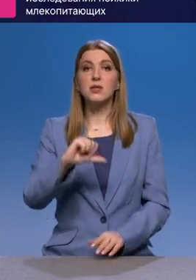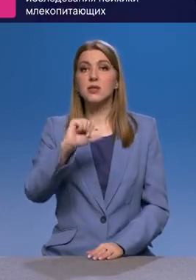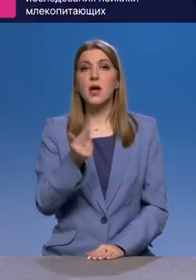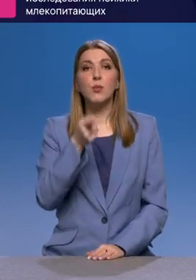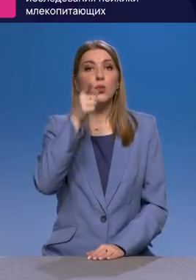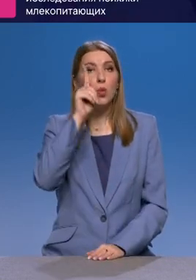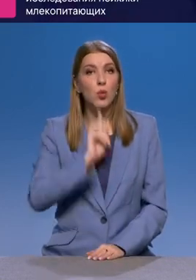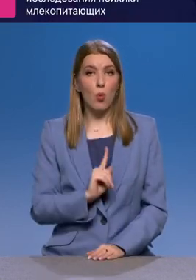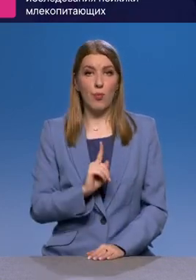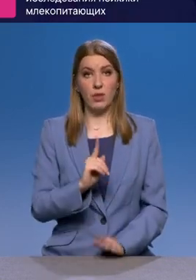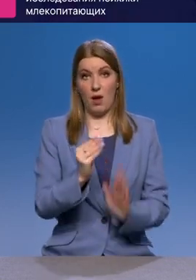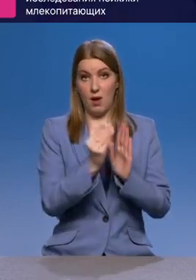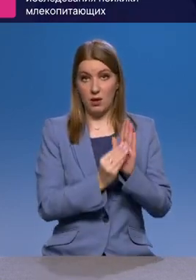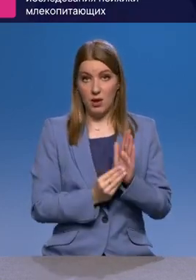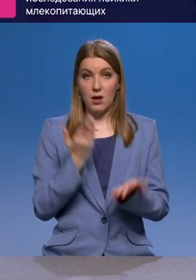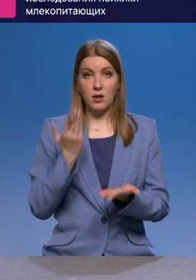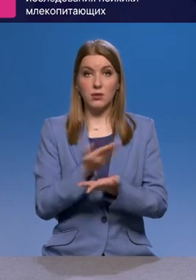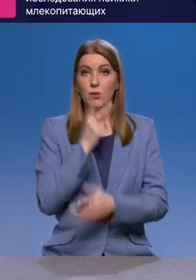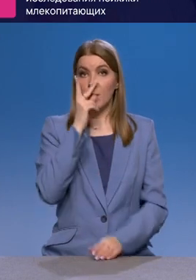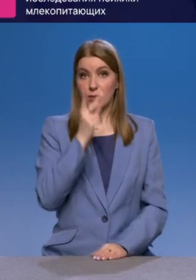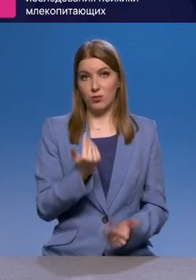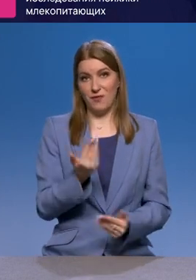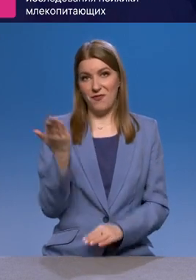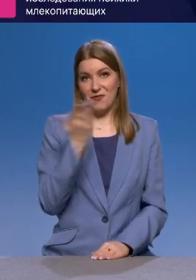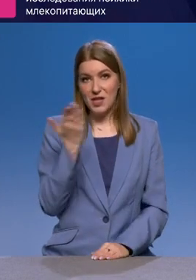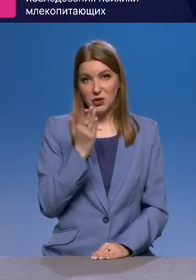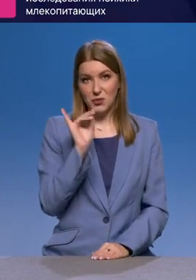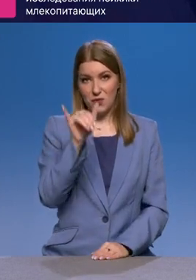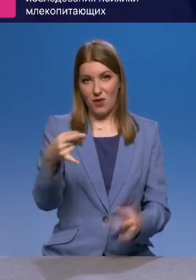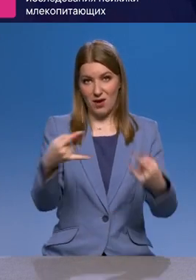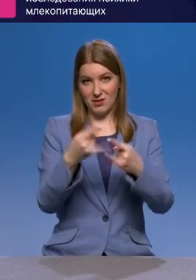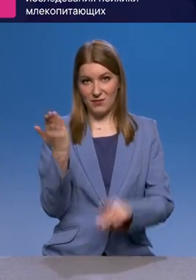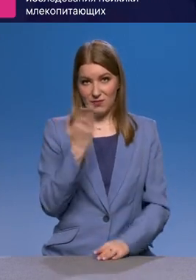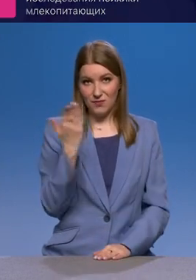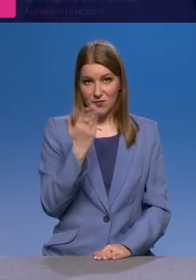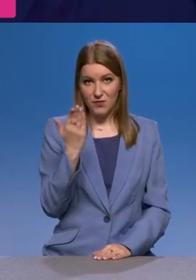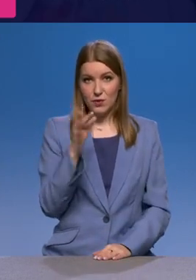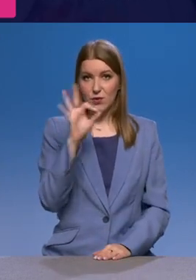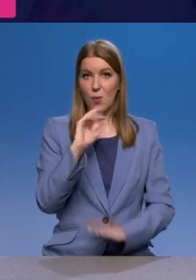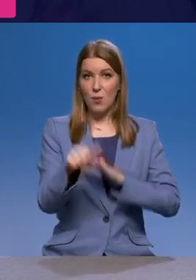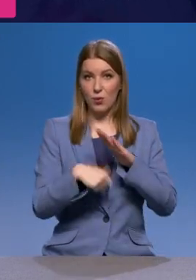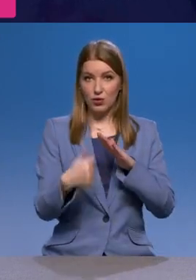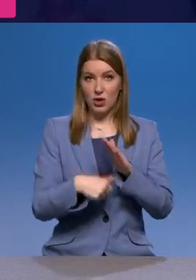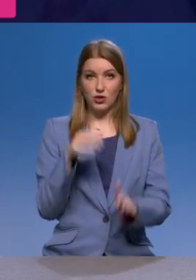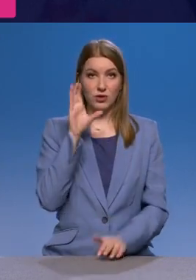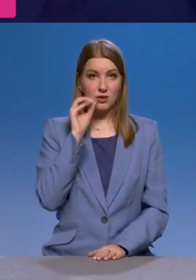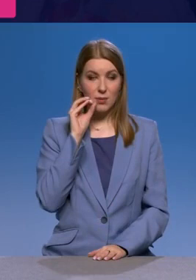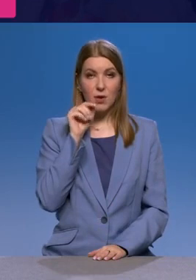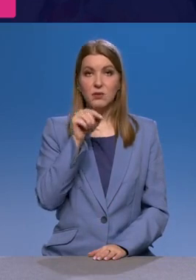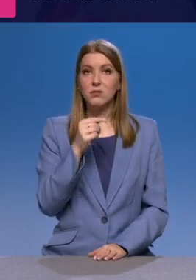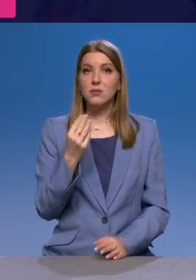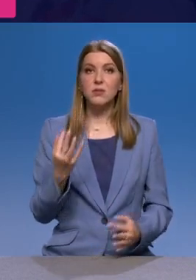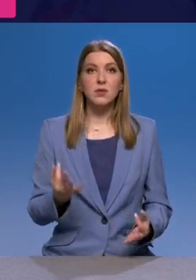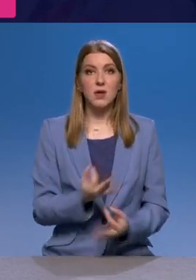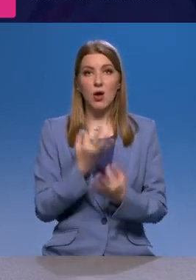критерий. Если мы посмотрим с вами даже сейчас вот видео, которое у вас показывается про бродячих собак, там нет ни одного